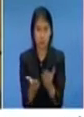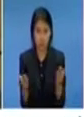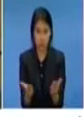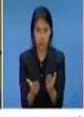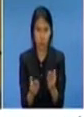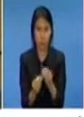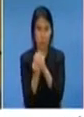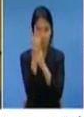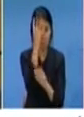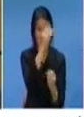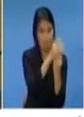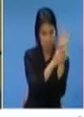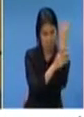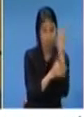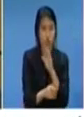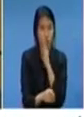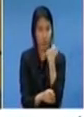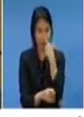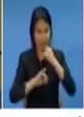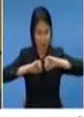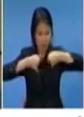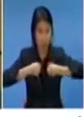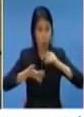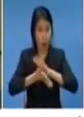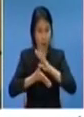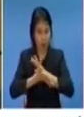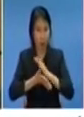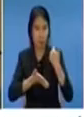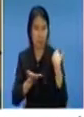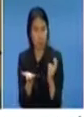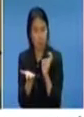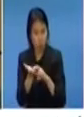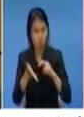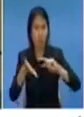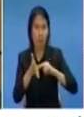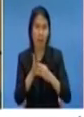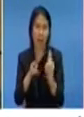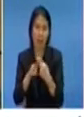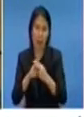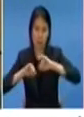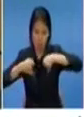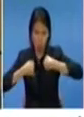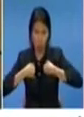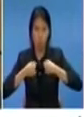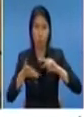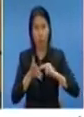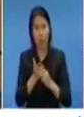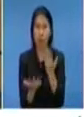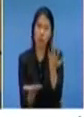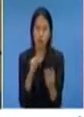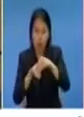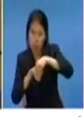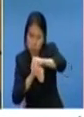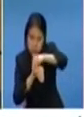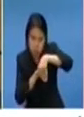ที่ที่เป็นเอกสารสิทธิ์แล้วก็มีการขึ้นทะเบียนท่านจะปลูกในหัวไร่ปลายนา